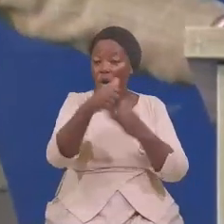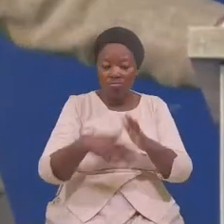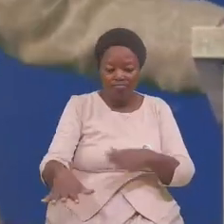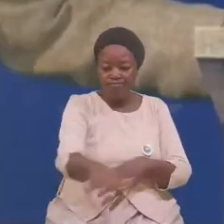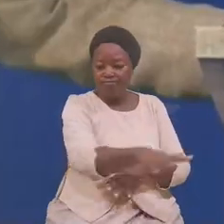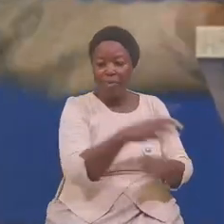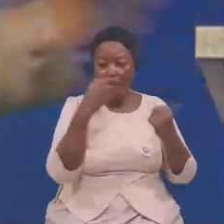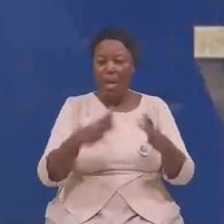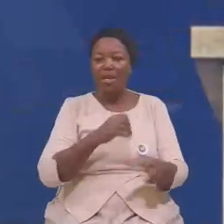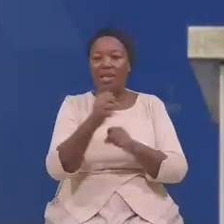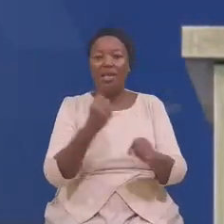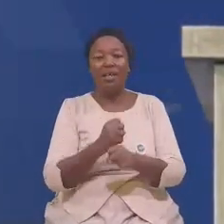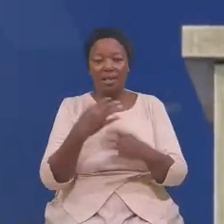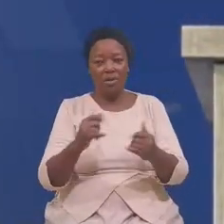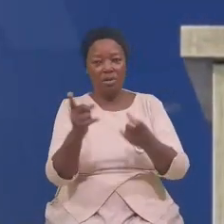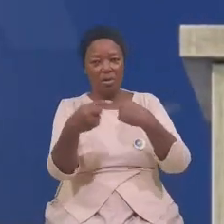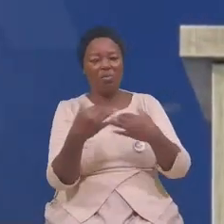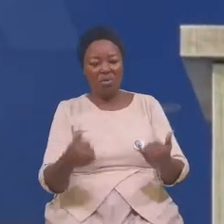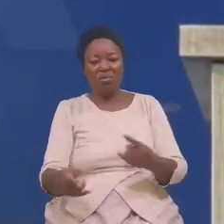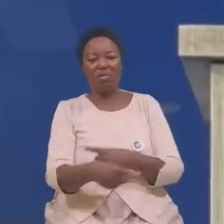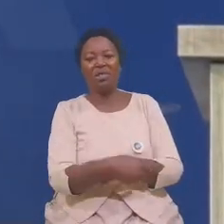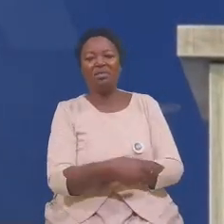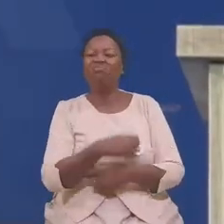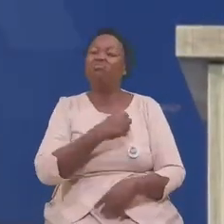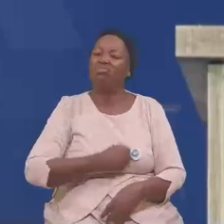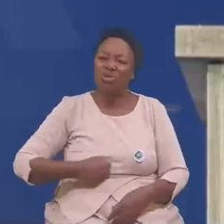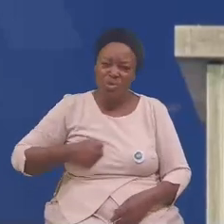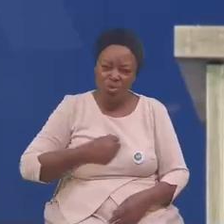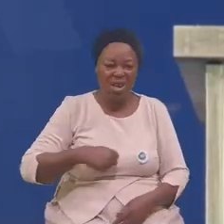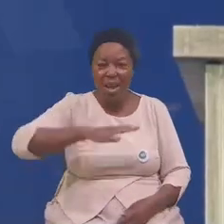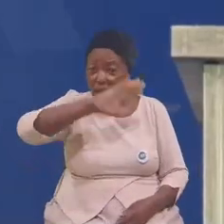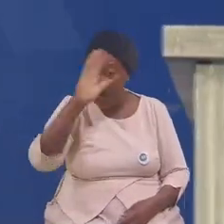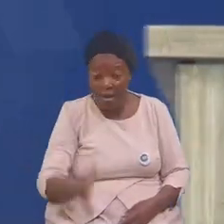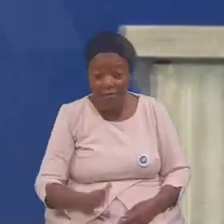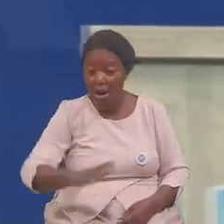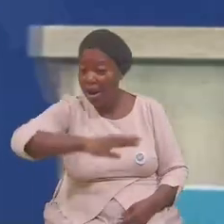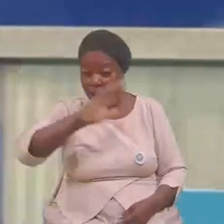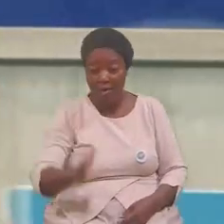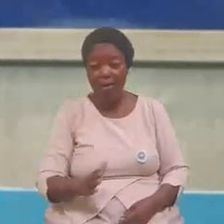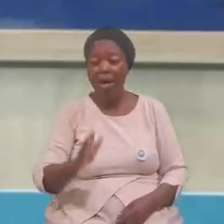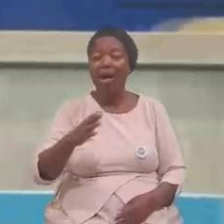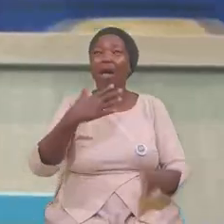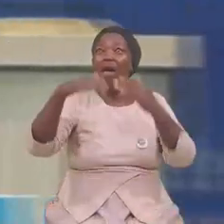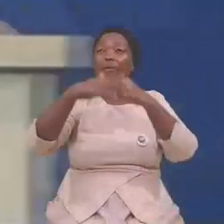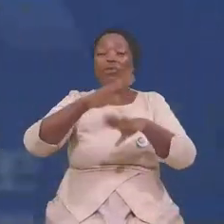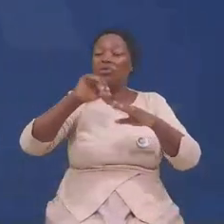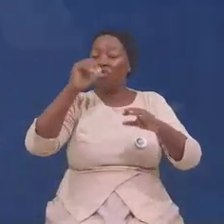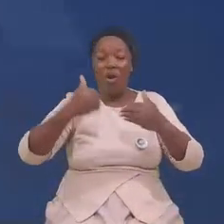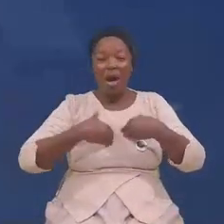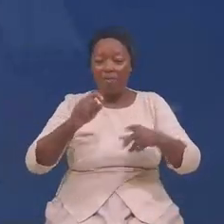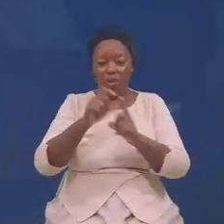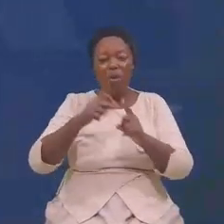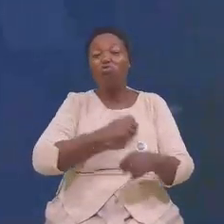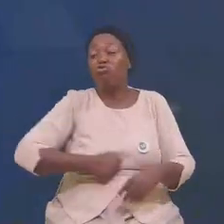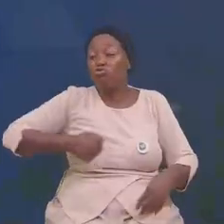années, ah, tu viens aujourd'hui, oh, désolé, jamais. Le ciel n'a pas le mot désolé. En